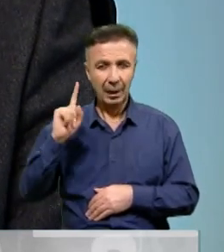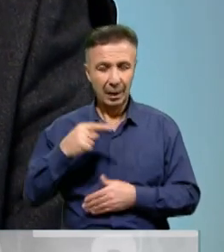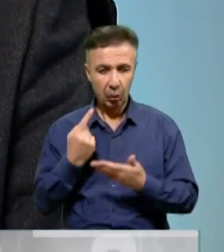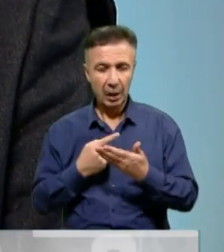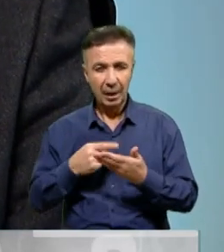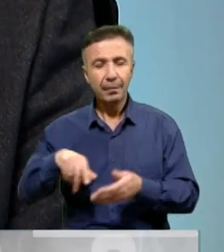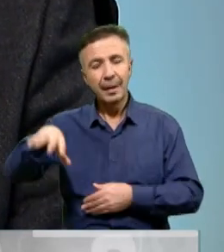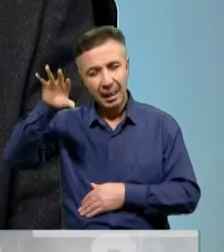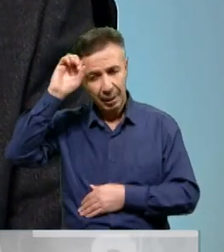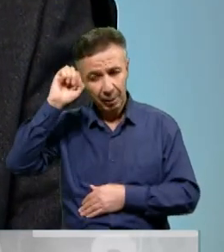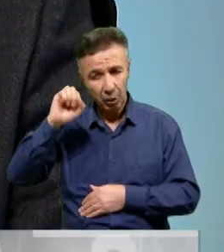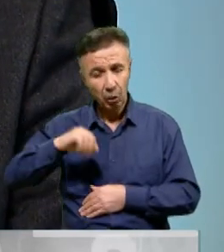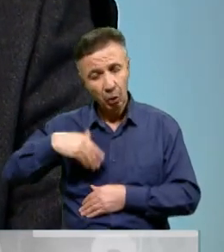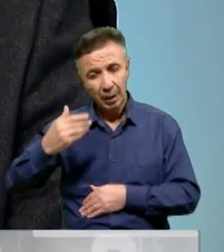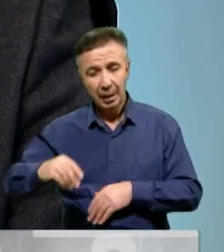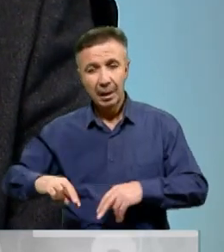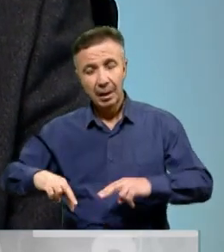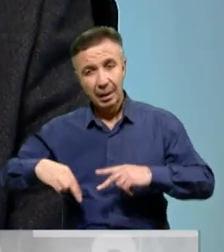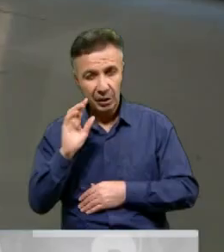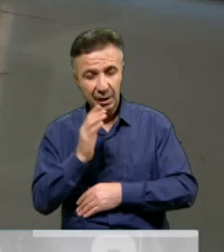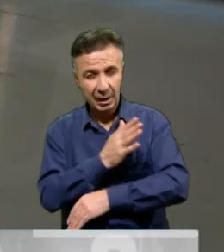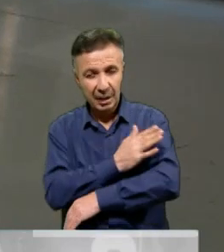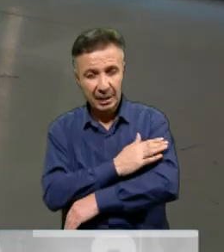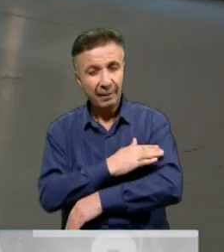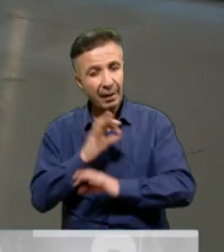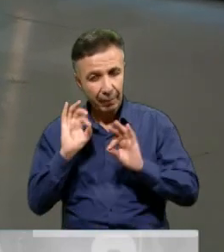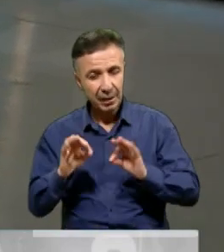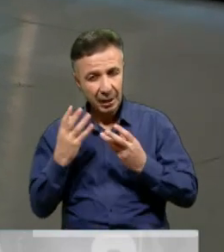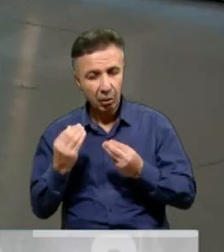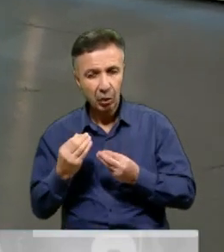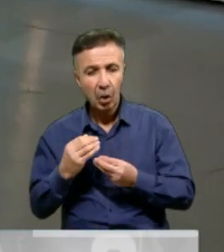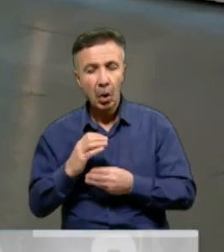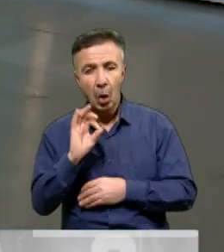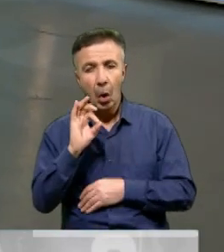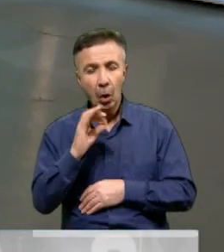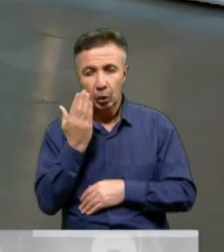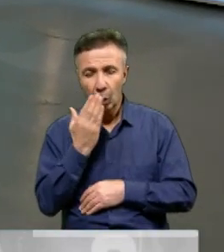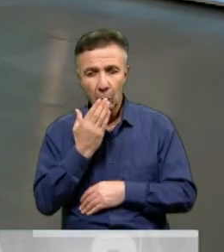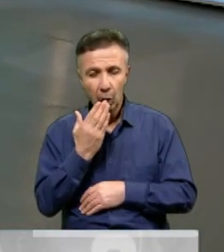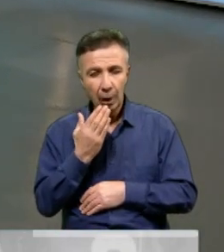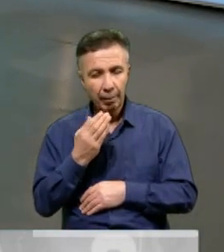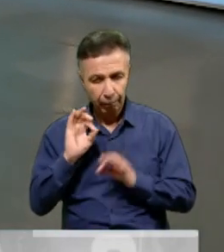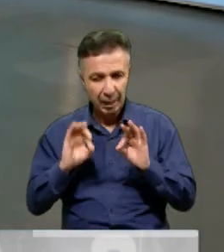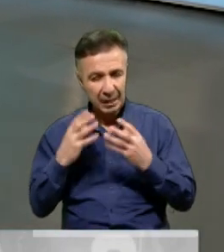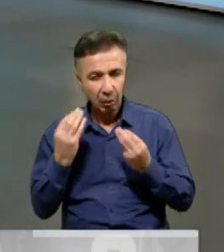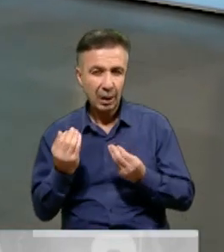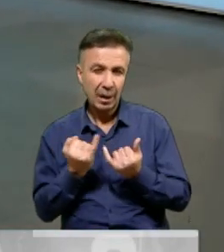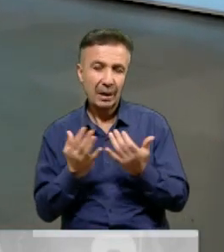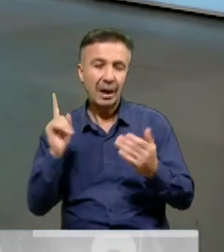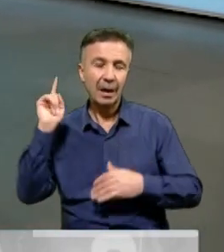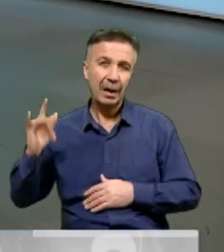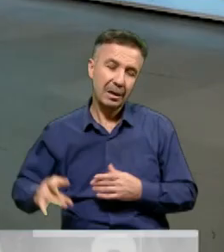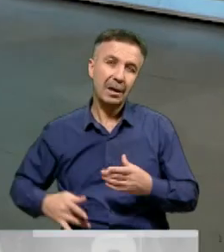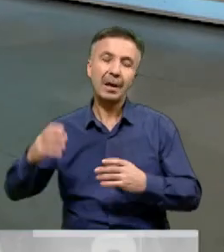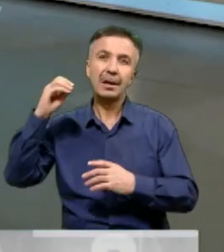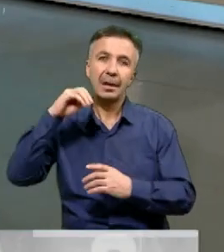sonraki nesle gitmesine sebep oluyor. Yani ortaokul 1'e başlayacak olan kardeşlerimiz Allah rızası